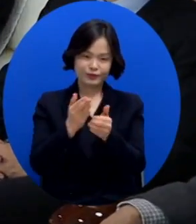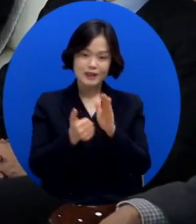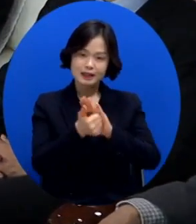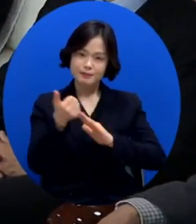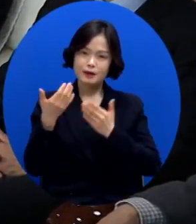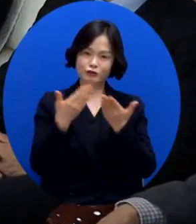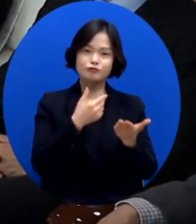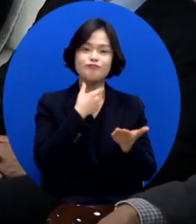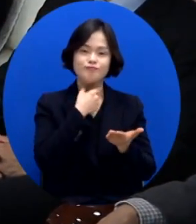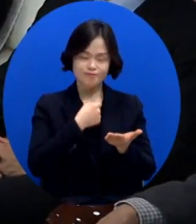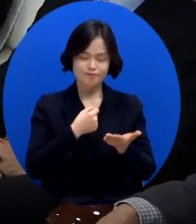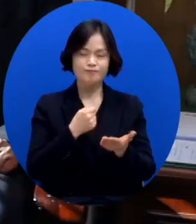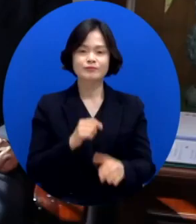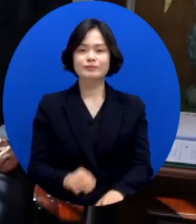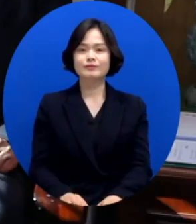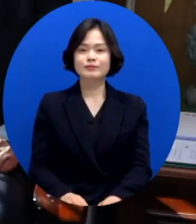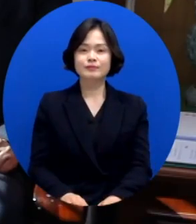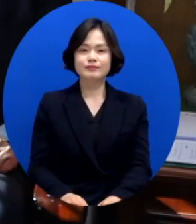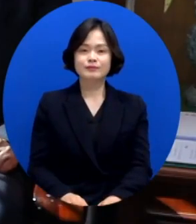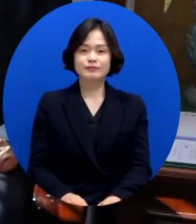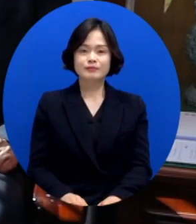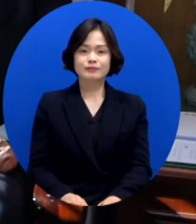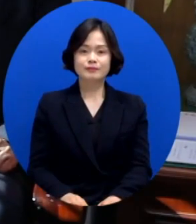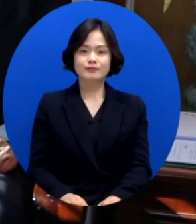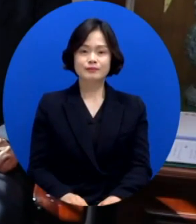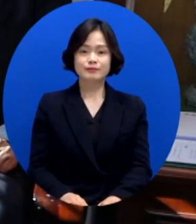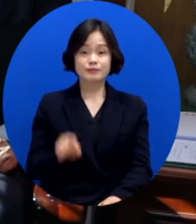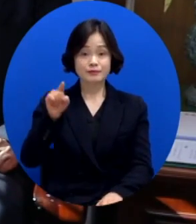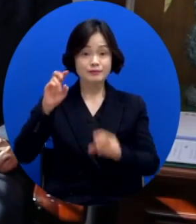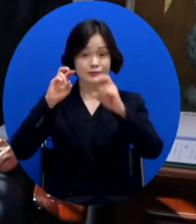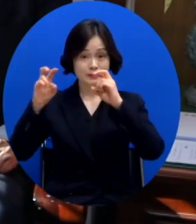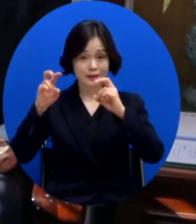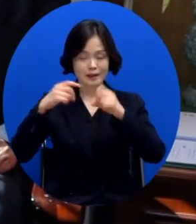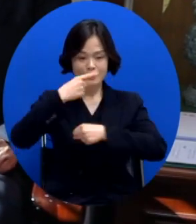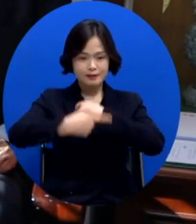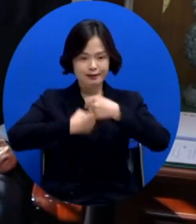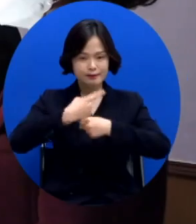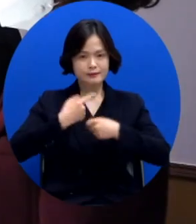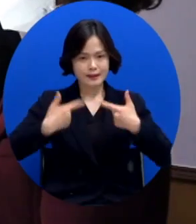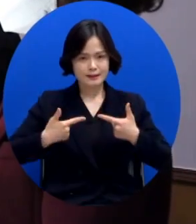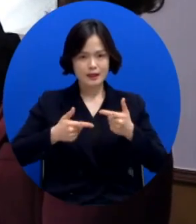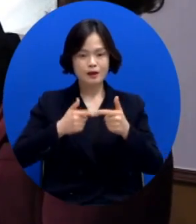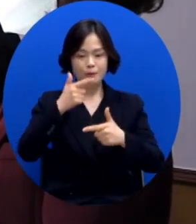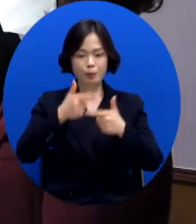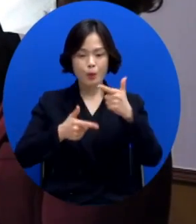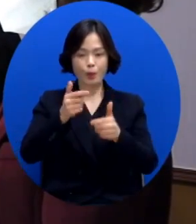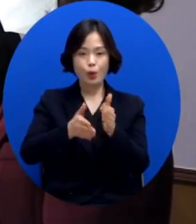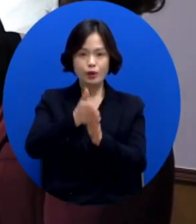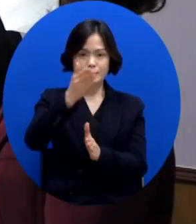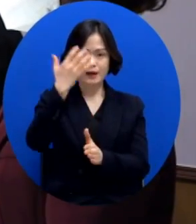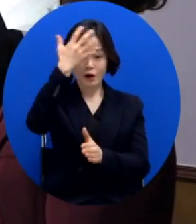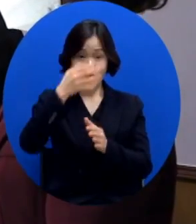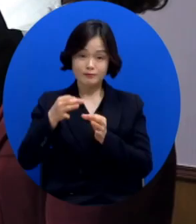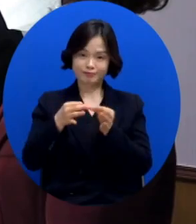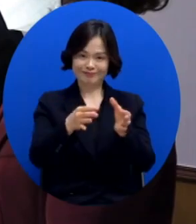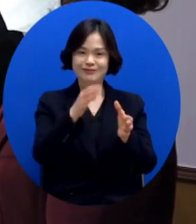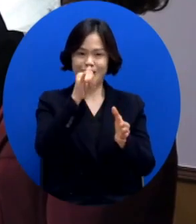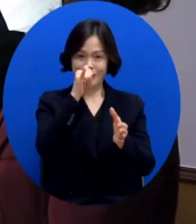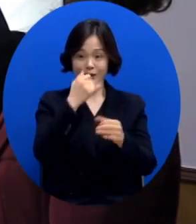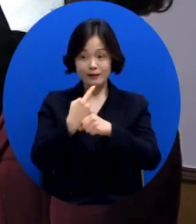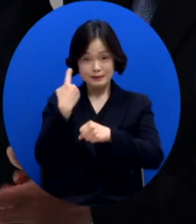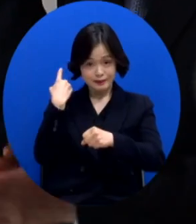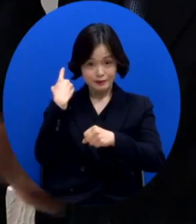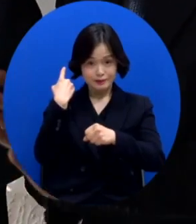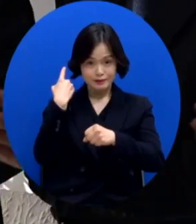싶다고 밝혔습니다. 씨월드 고속회리는 매년 목포시에 성금을 기탁하고 있으며 지난해에는 목포시청에